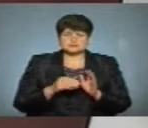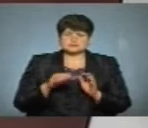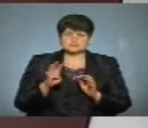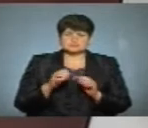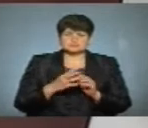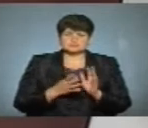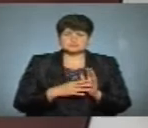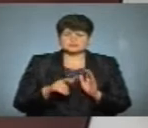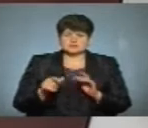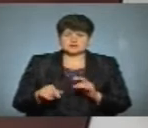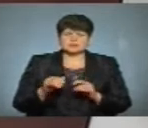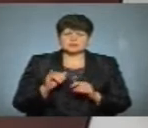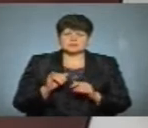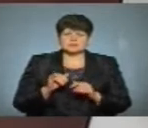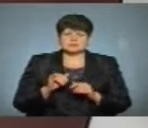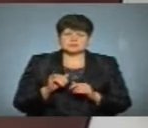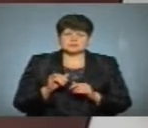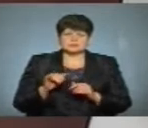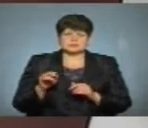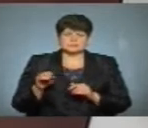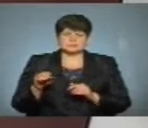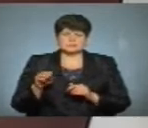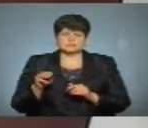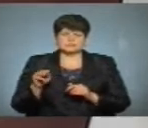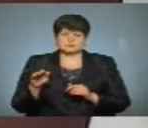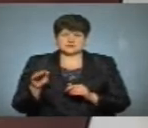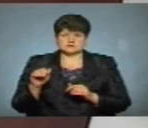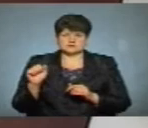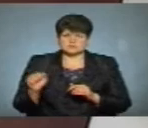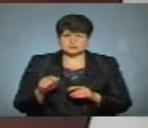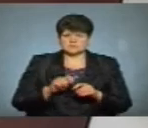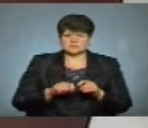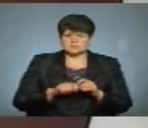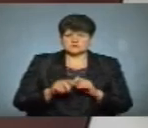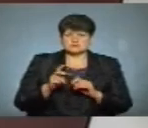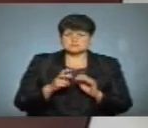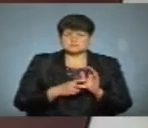419 осіб, методом імуноферментного аналізу протестували 790 людей.